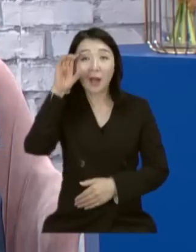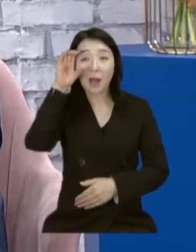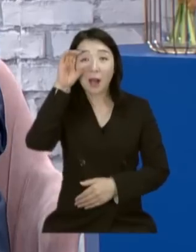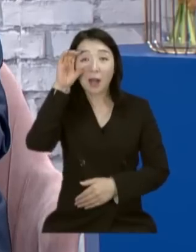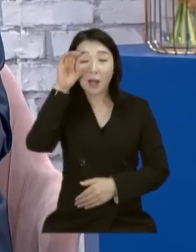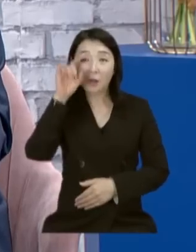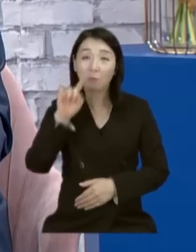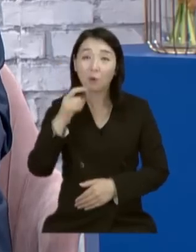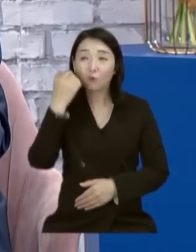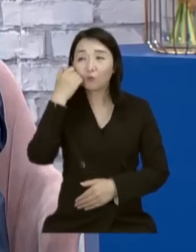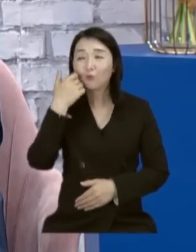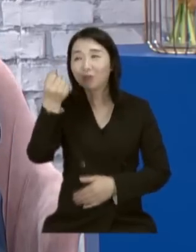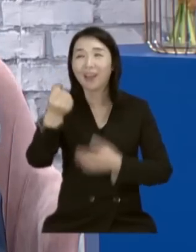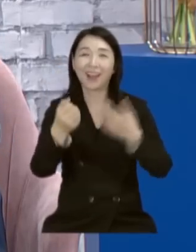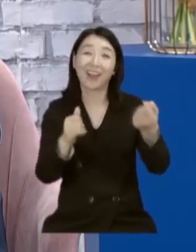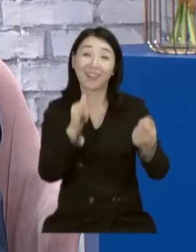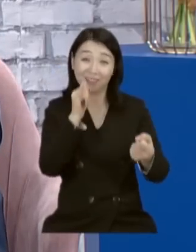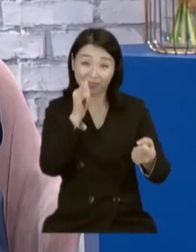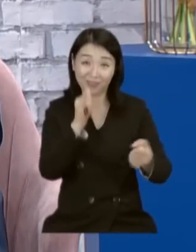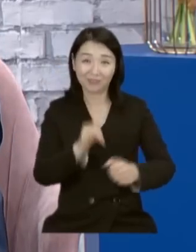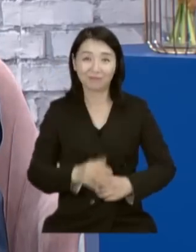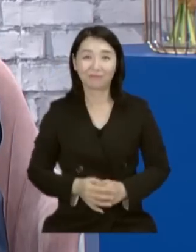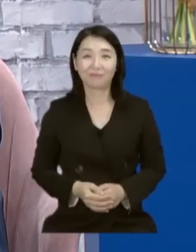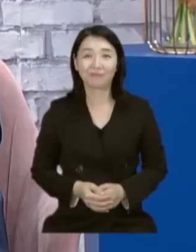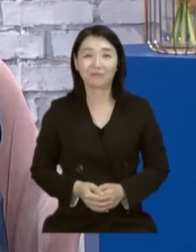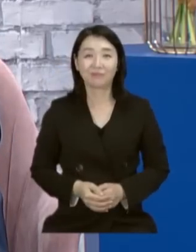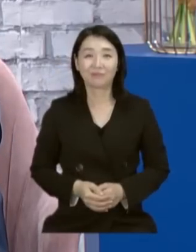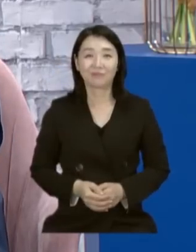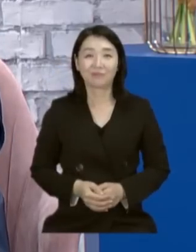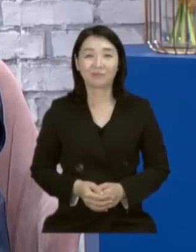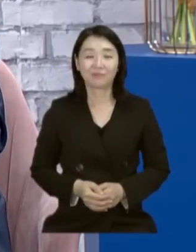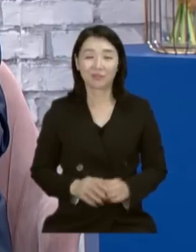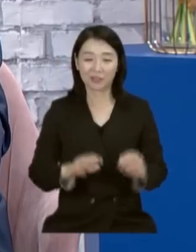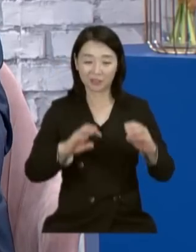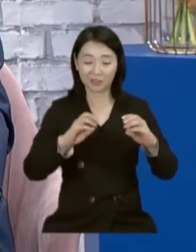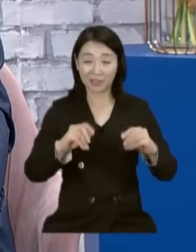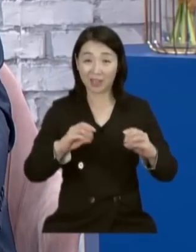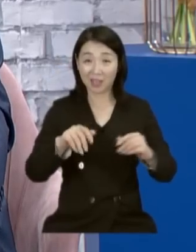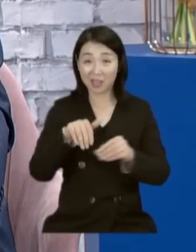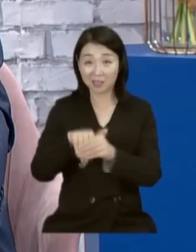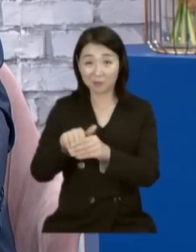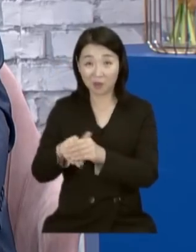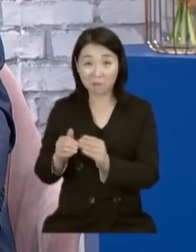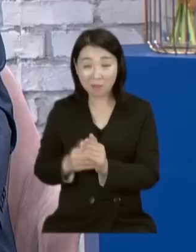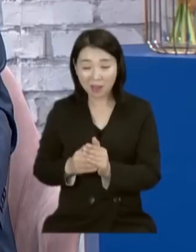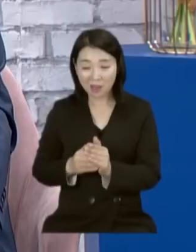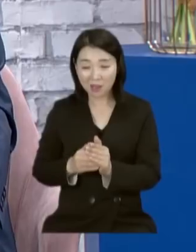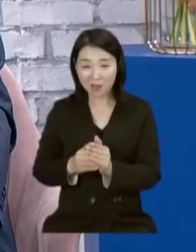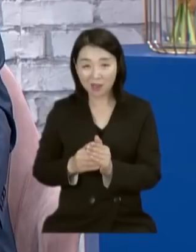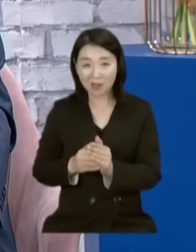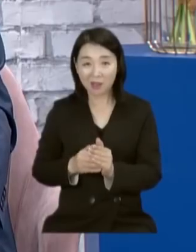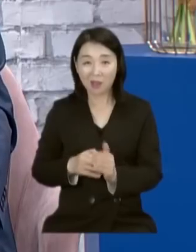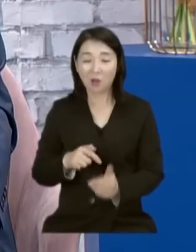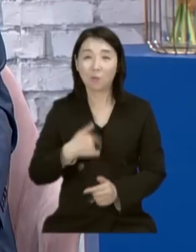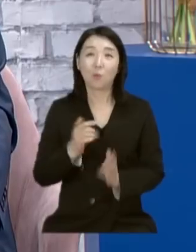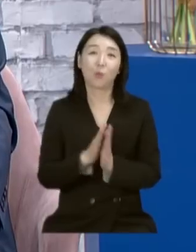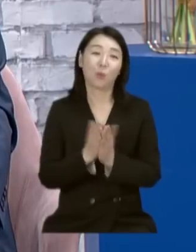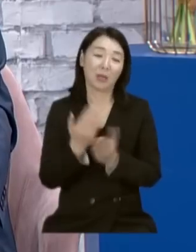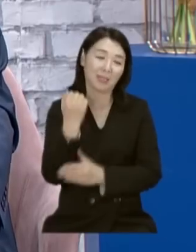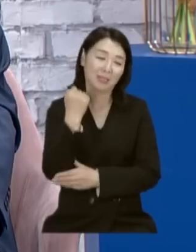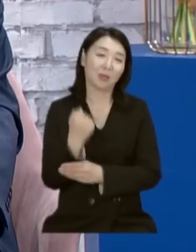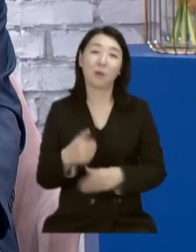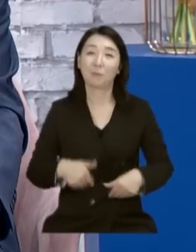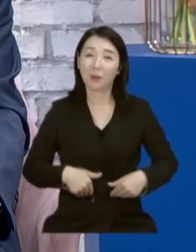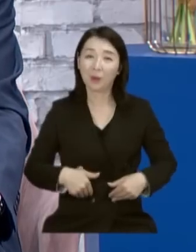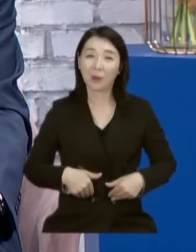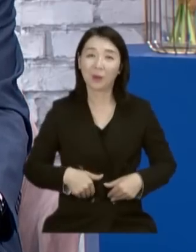네. 이게 누구든지 있어요. 각자에게 다 있어요. 그렇죠. 예. 네네. 정말 그 땅에 떨어져서 본인이